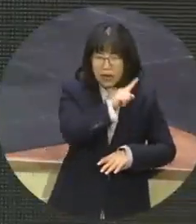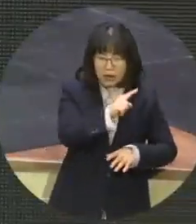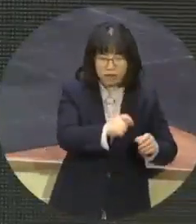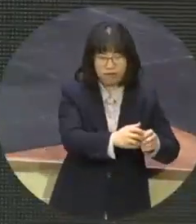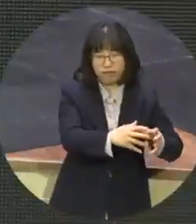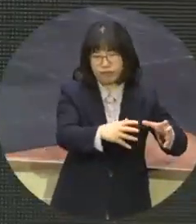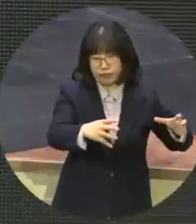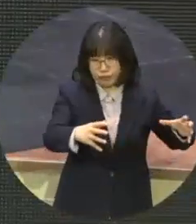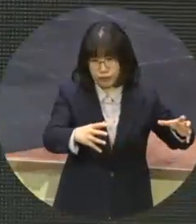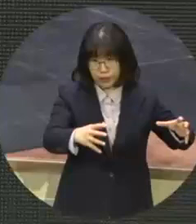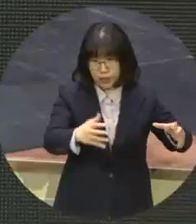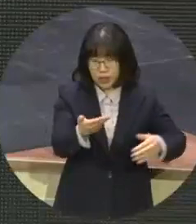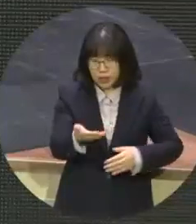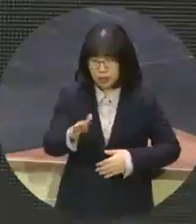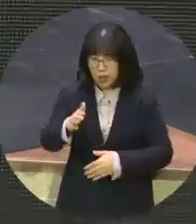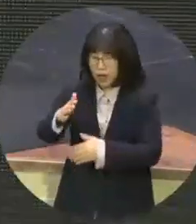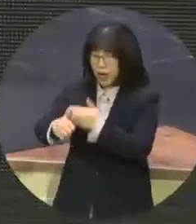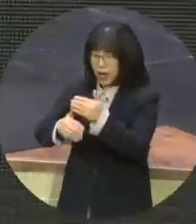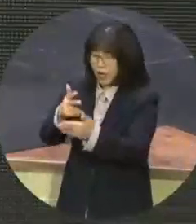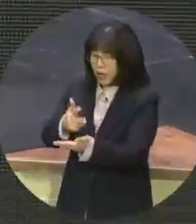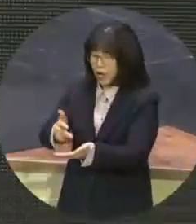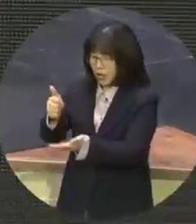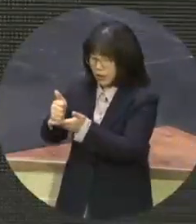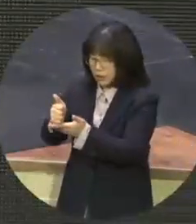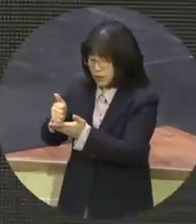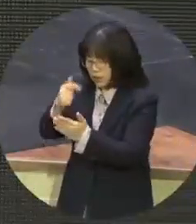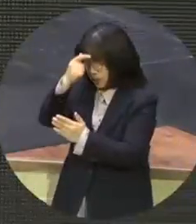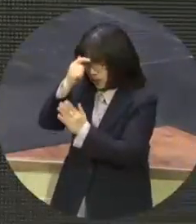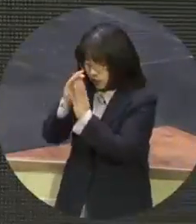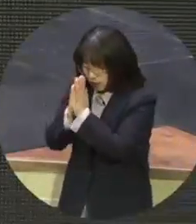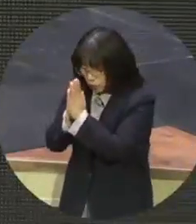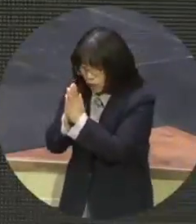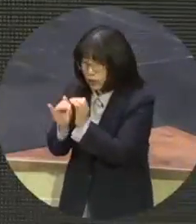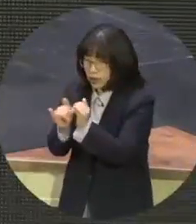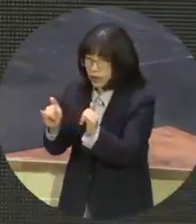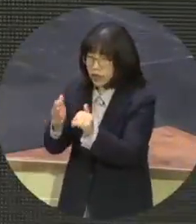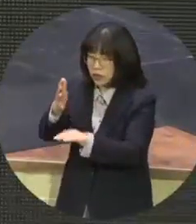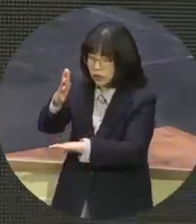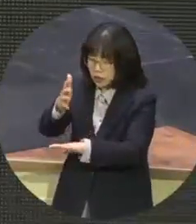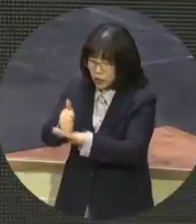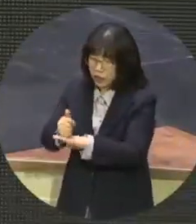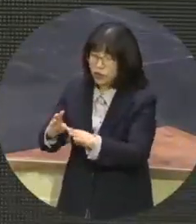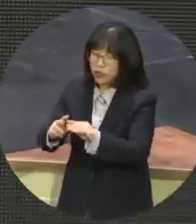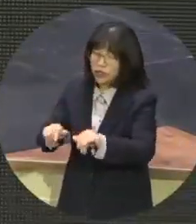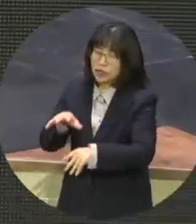끊어질 것이나 여호와를 소망하는 자들은 땅을 차지하리로다.